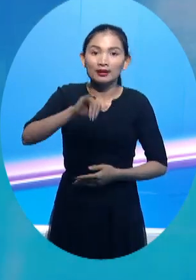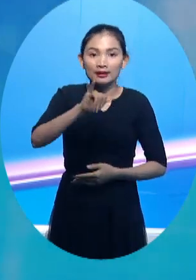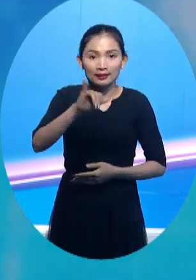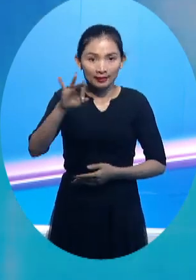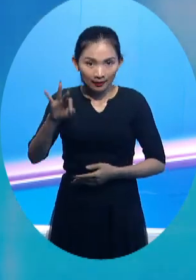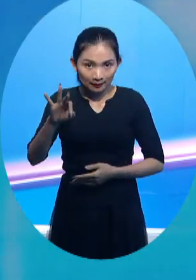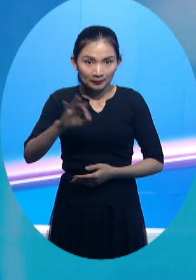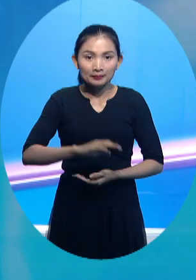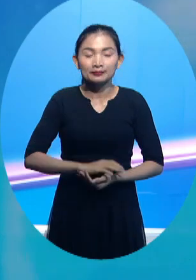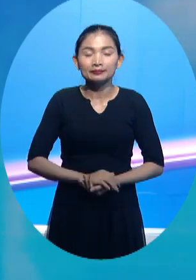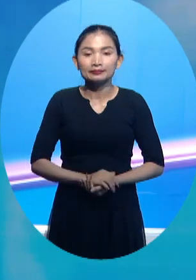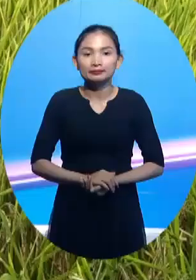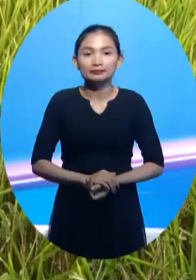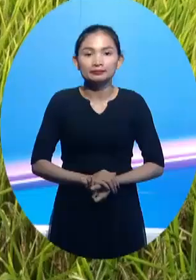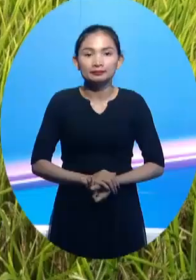lượng